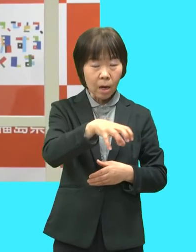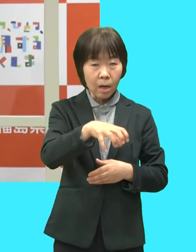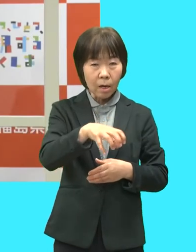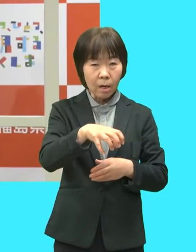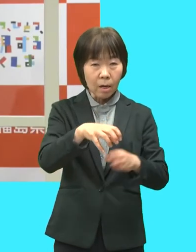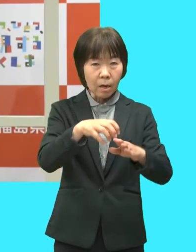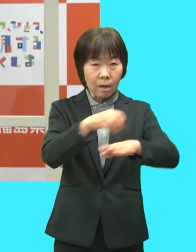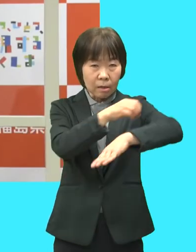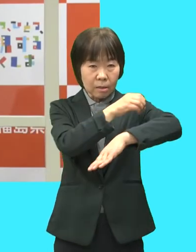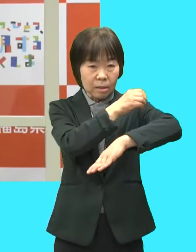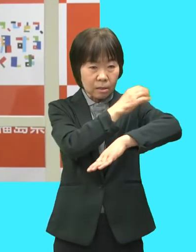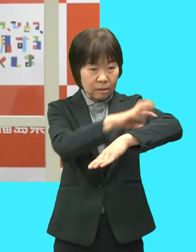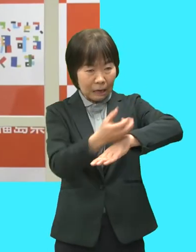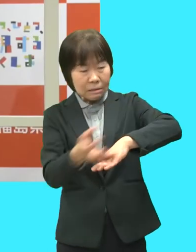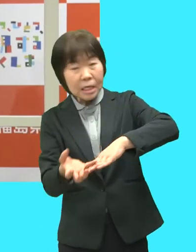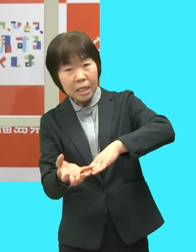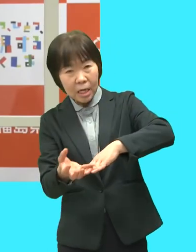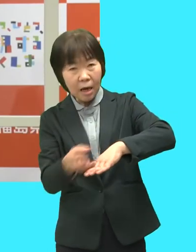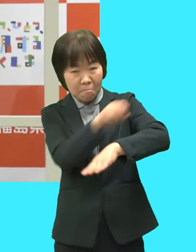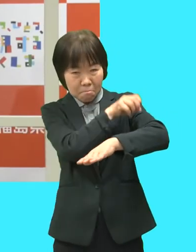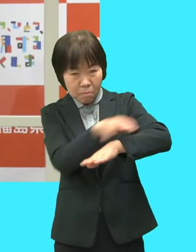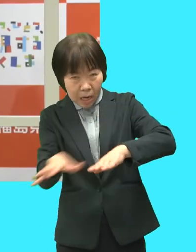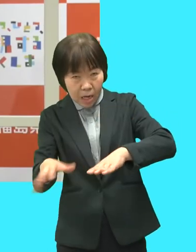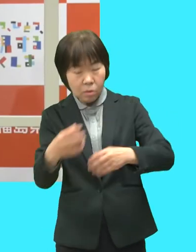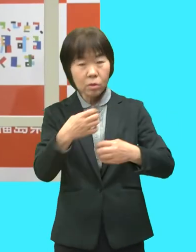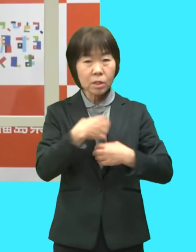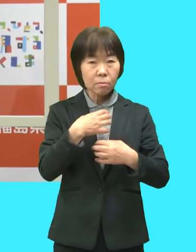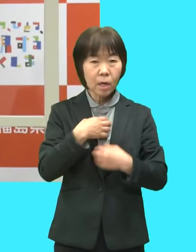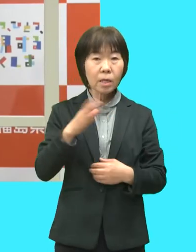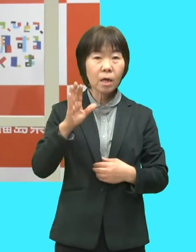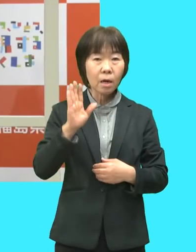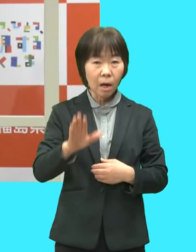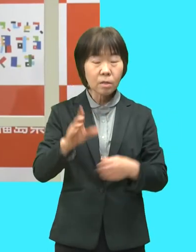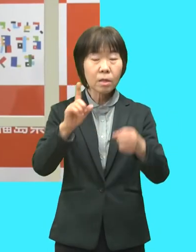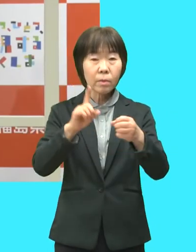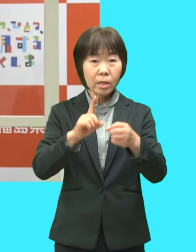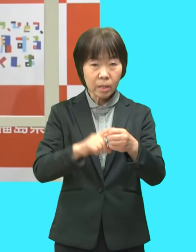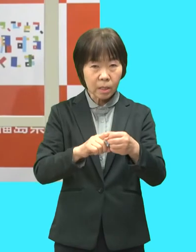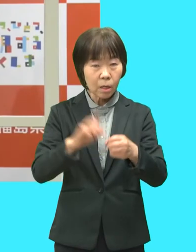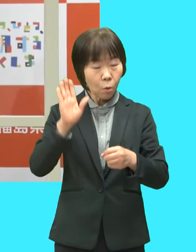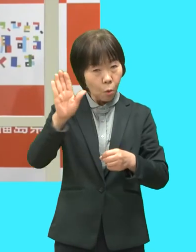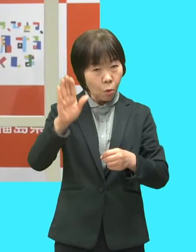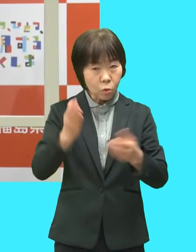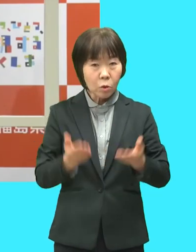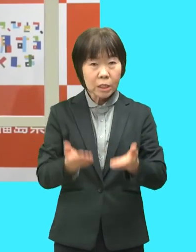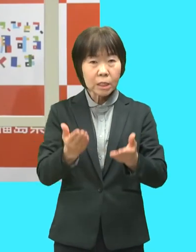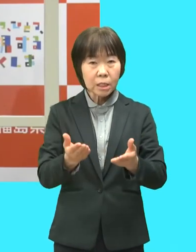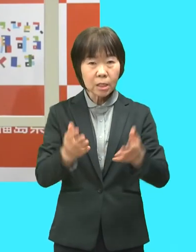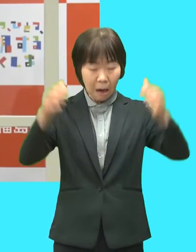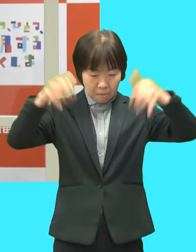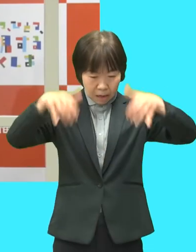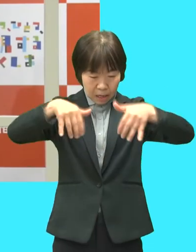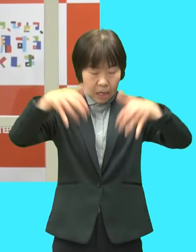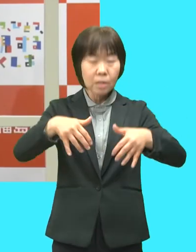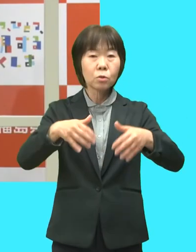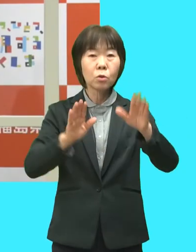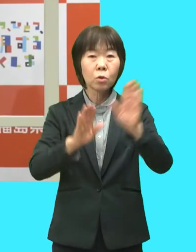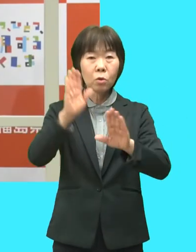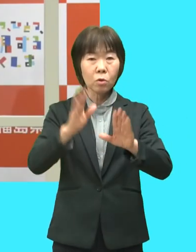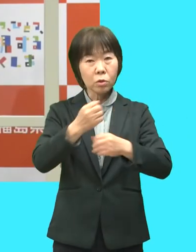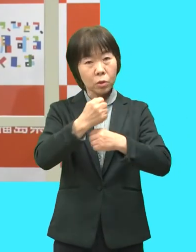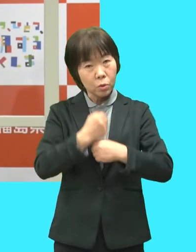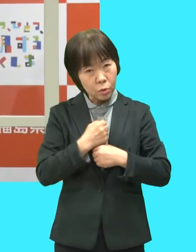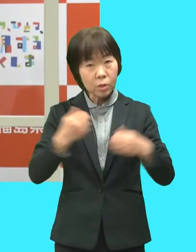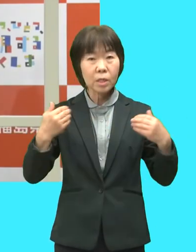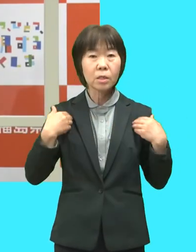どの危険性が高まっていることから、今後の地震や降雨の状況に十分注意をする必要があ